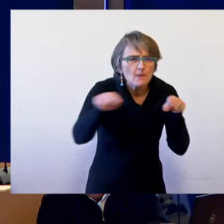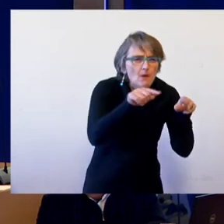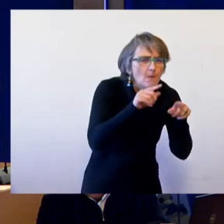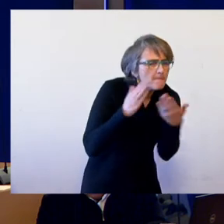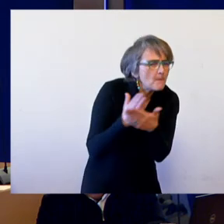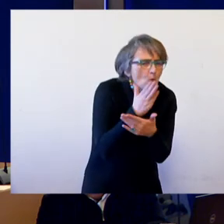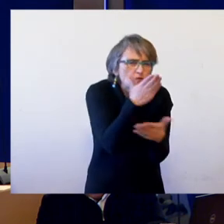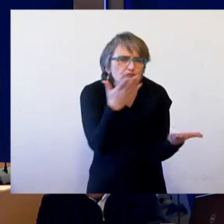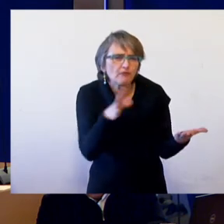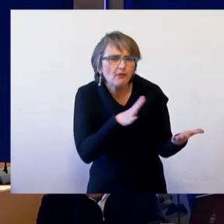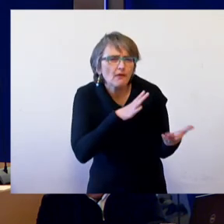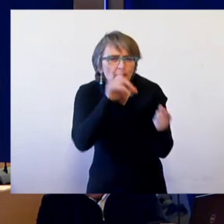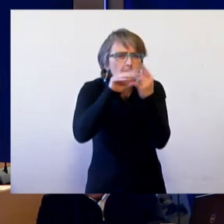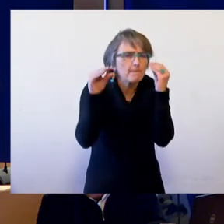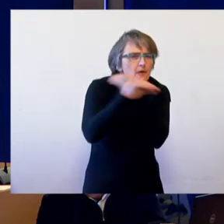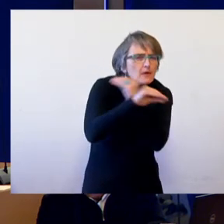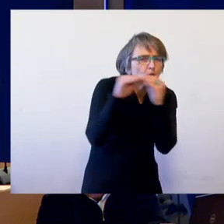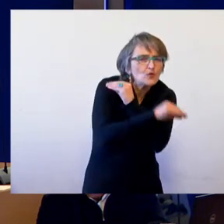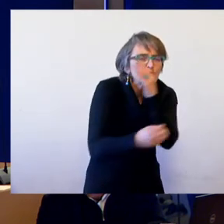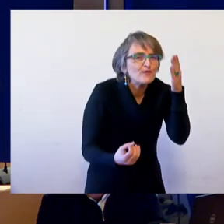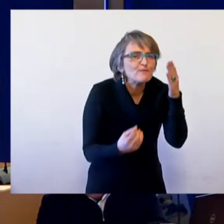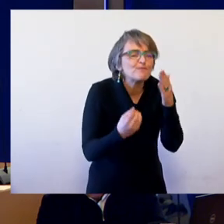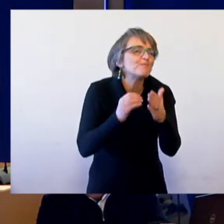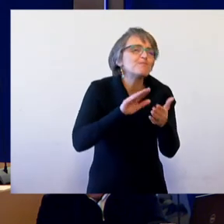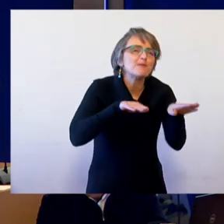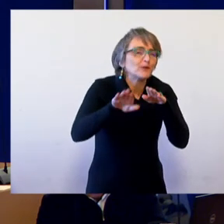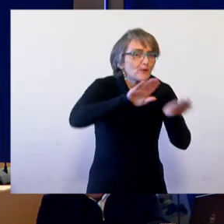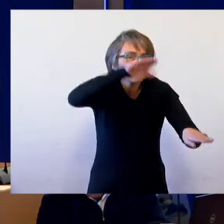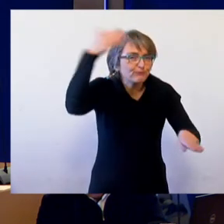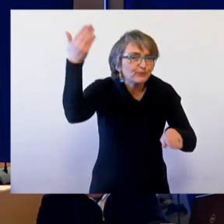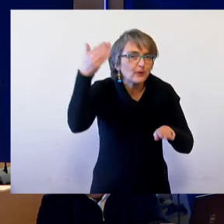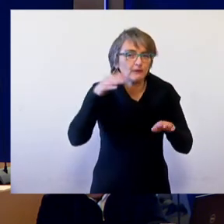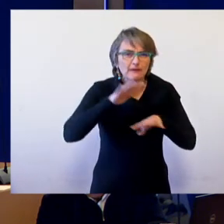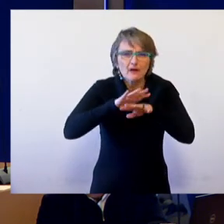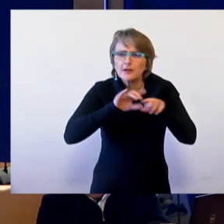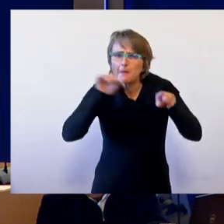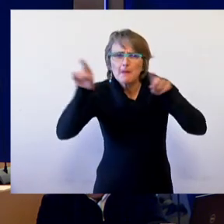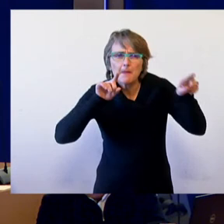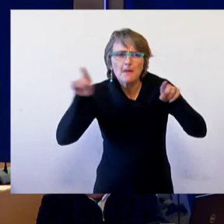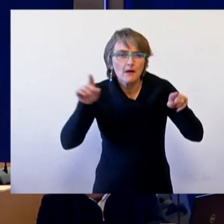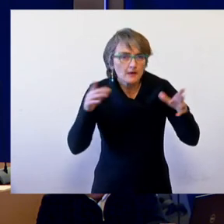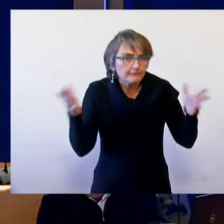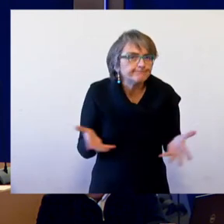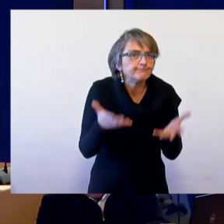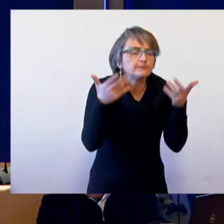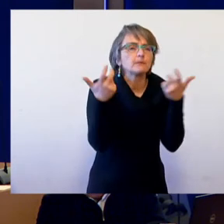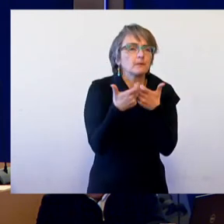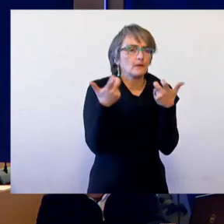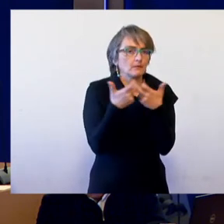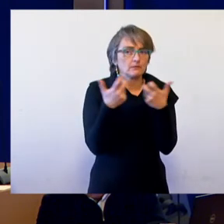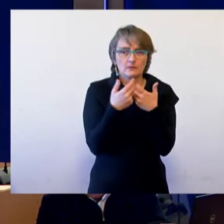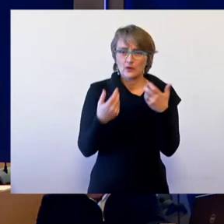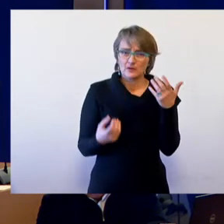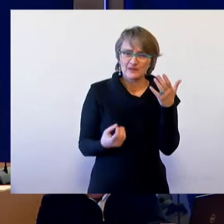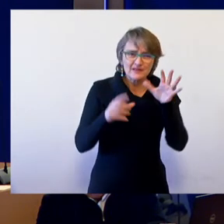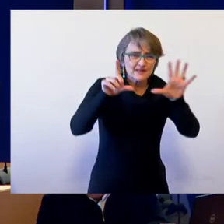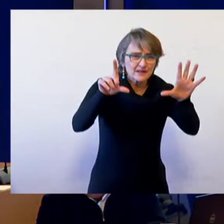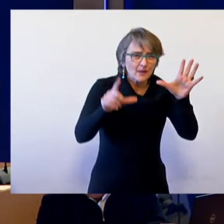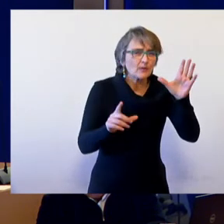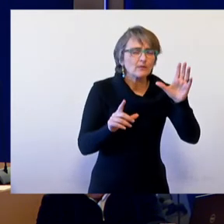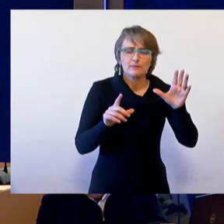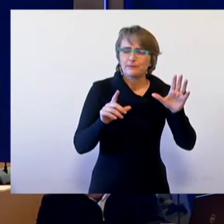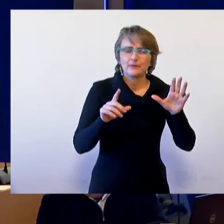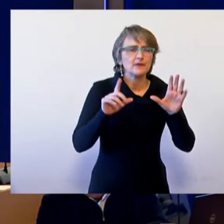de développer les orientations pédagogiques alternatives dans certains quartiers de la ville ? Par exemple, ça pourrait être fait sur les 7 prochaines écoles que vous comptez construire